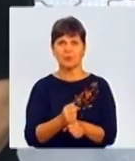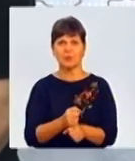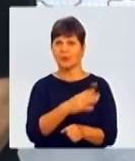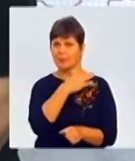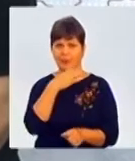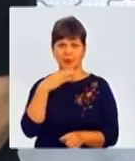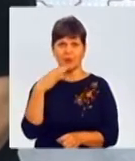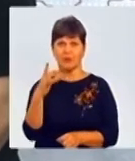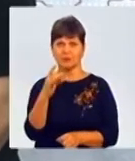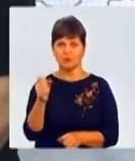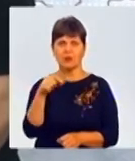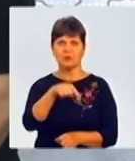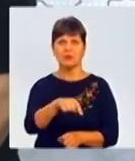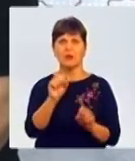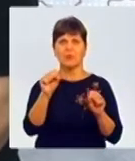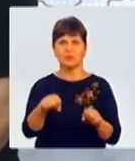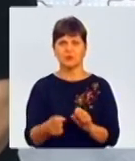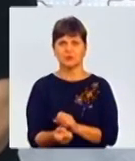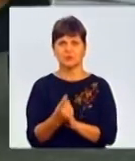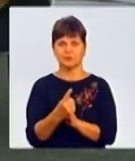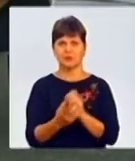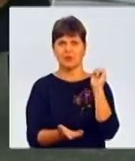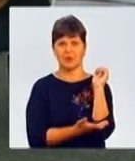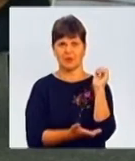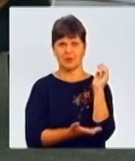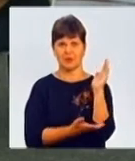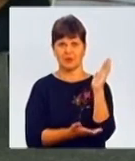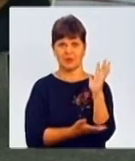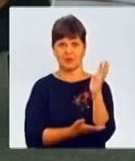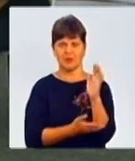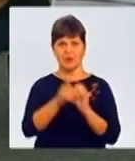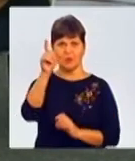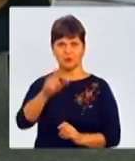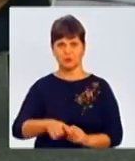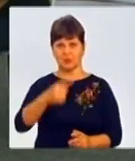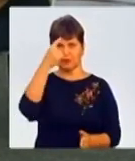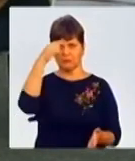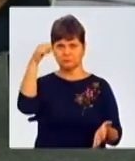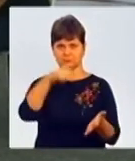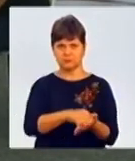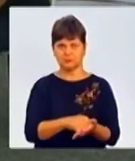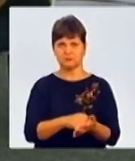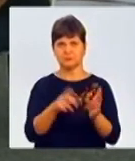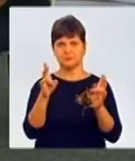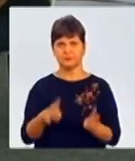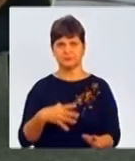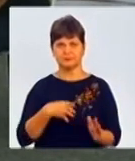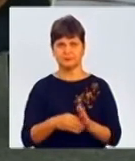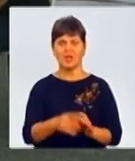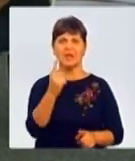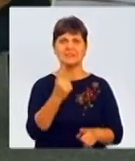до цього, там може просто опинитися гілка, і людина вдариться головою і отримає травму. Да.